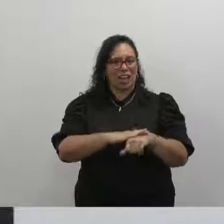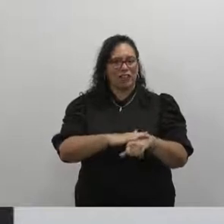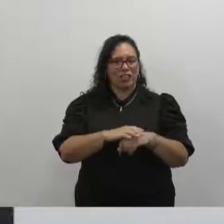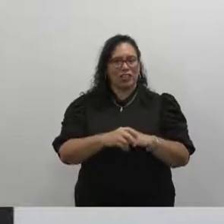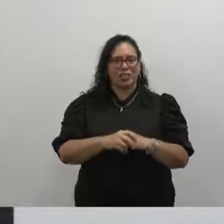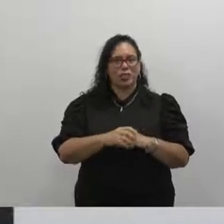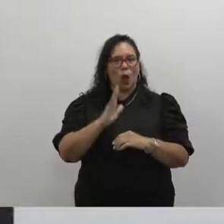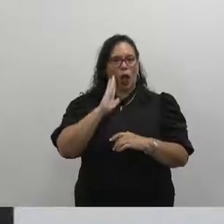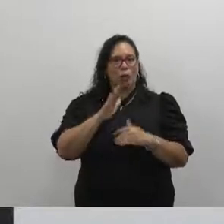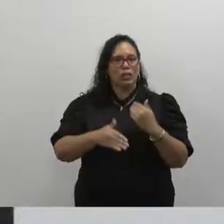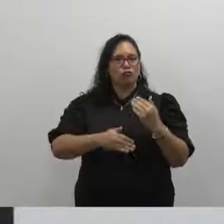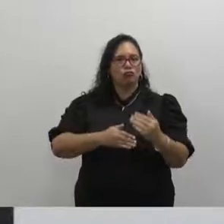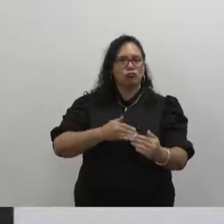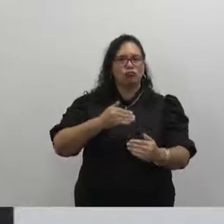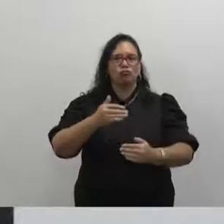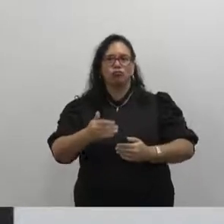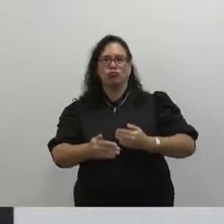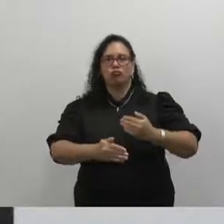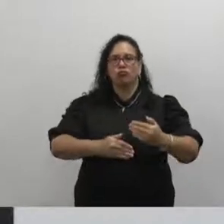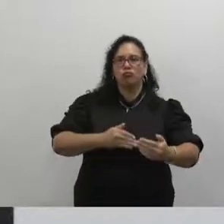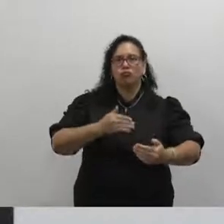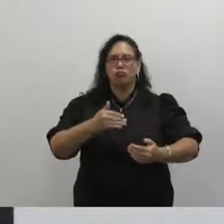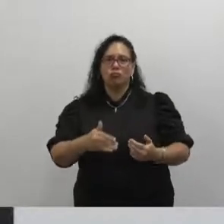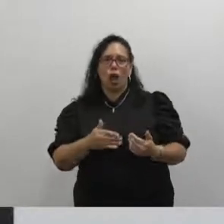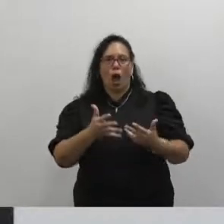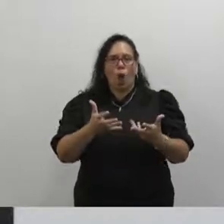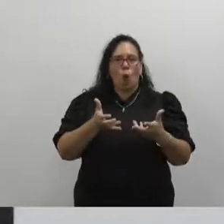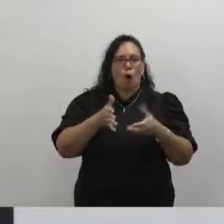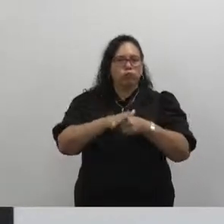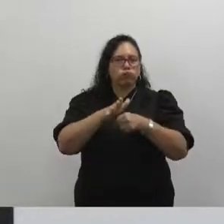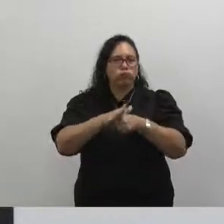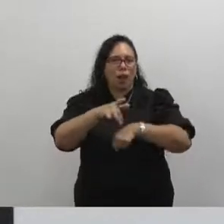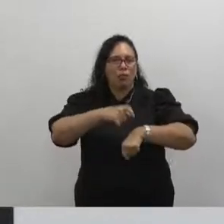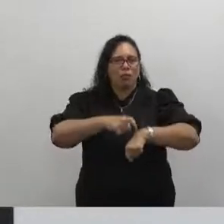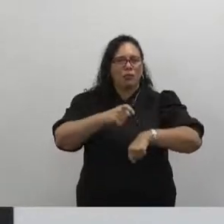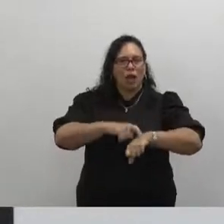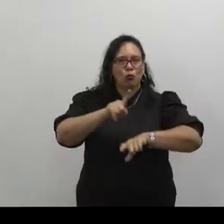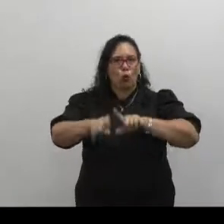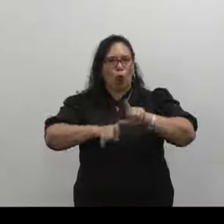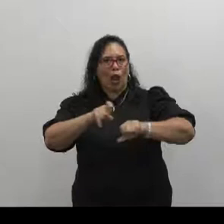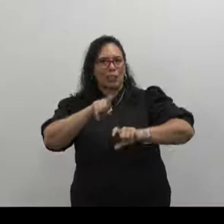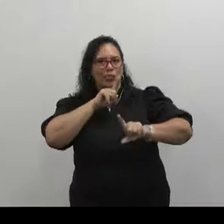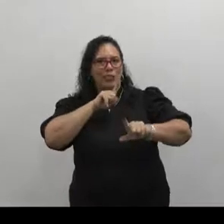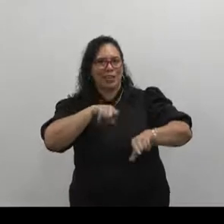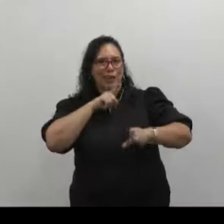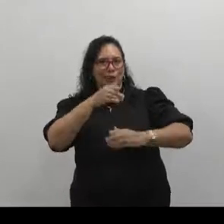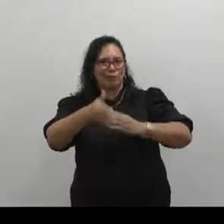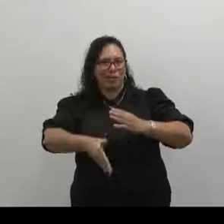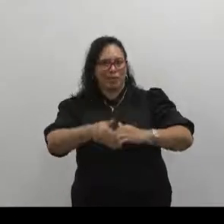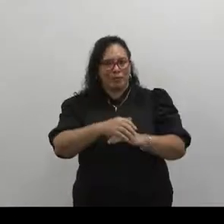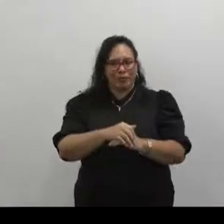dương nâng chế sọp tự tạm tùm bò hai khi nhóm nâng tục bíl phong xâm